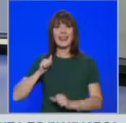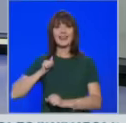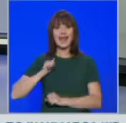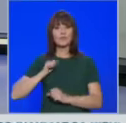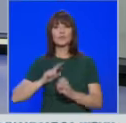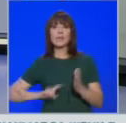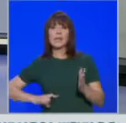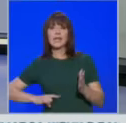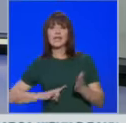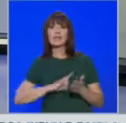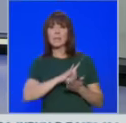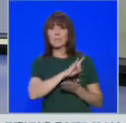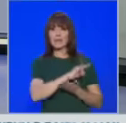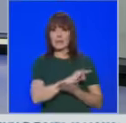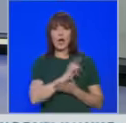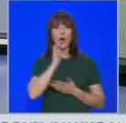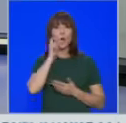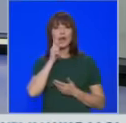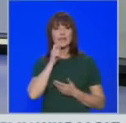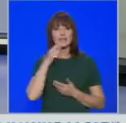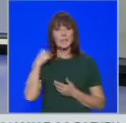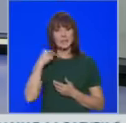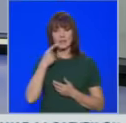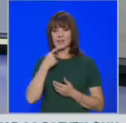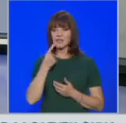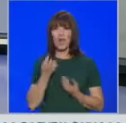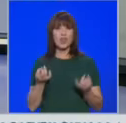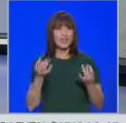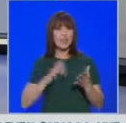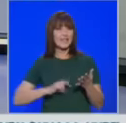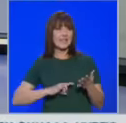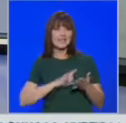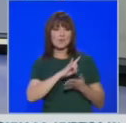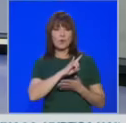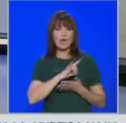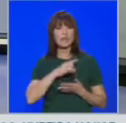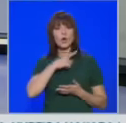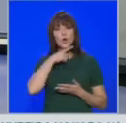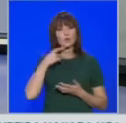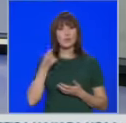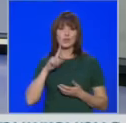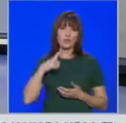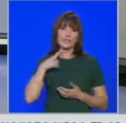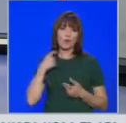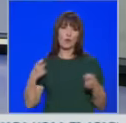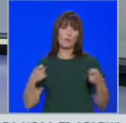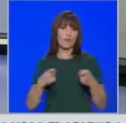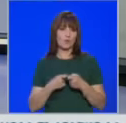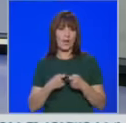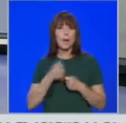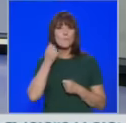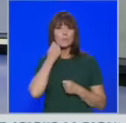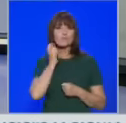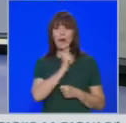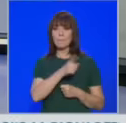реч от Копенхаген, украинският президент заяви, че с новите самолети Русия със сигурност ще загуби войната. От Москва предупредиха,